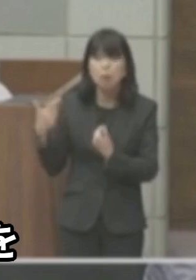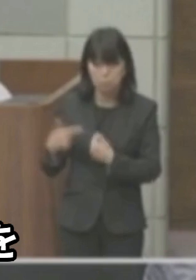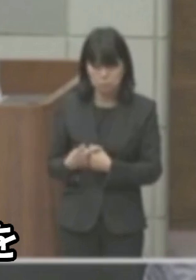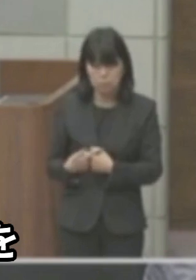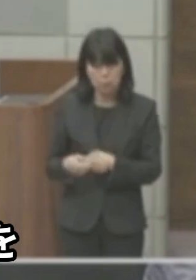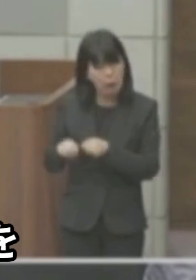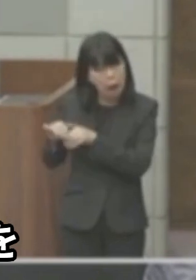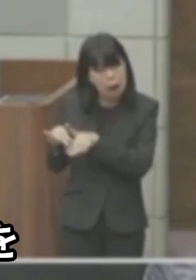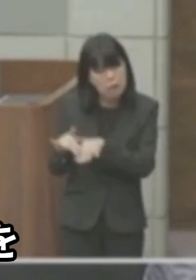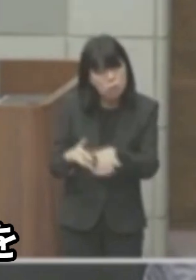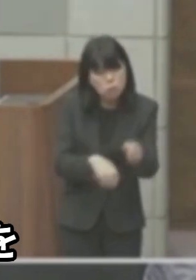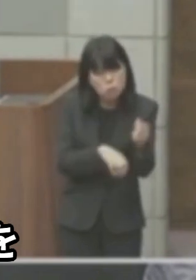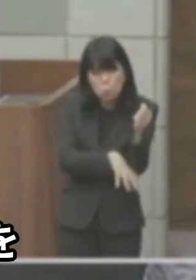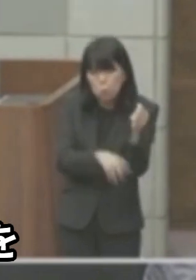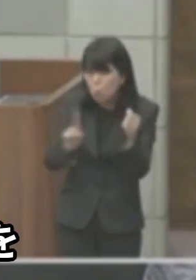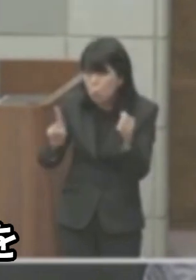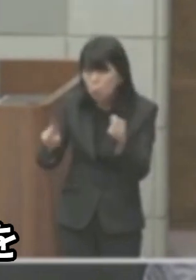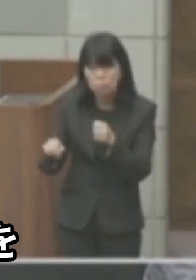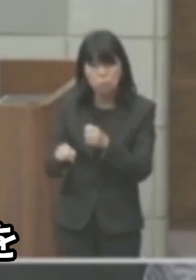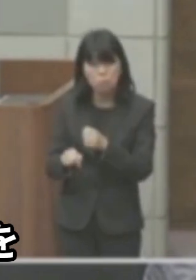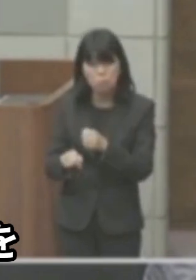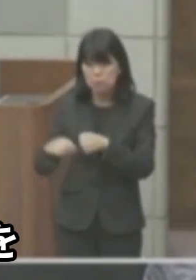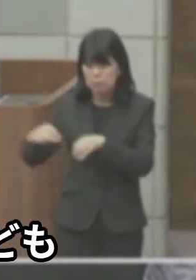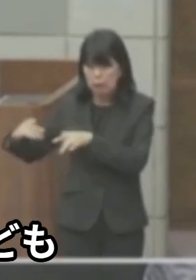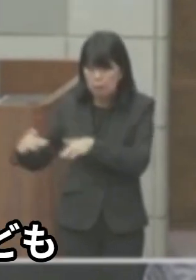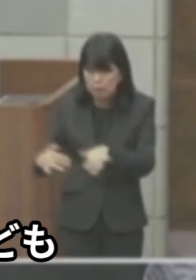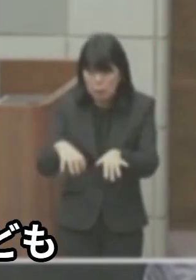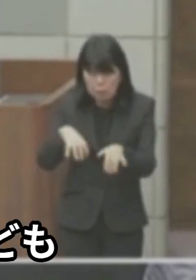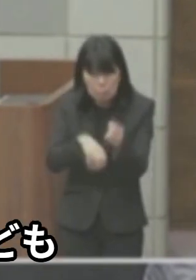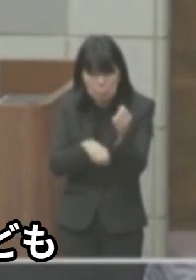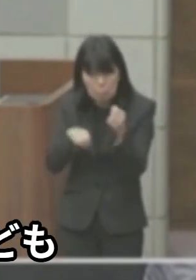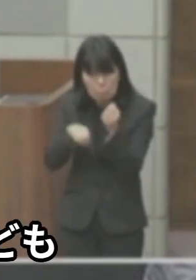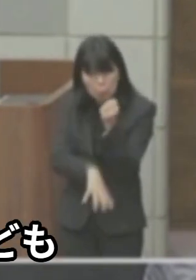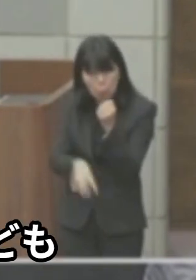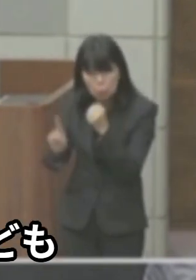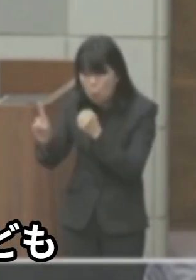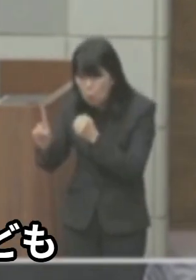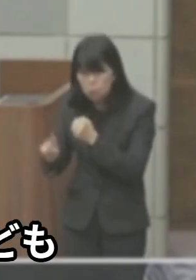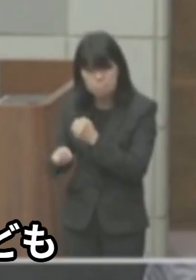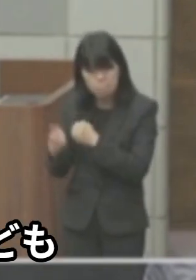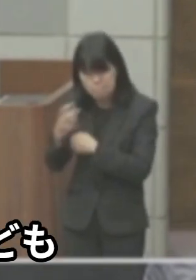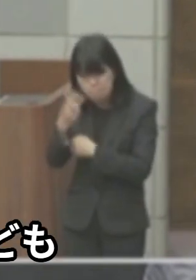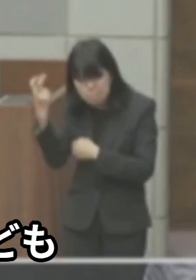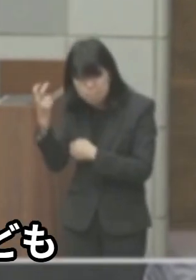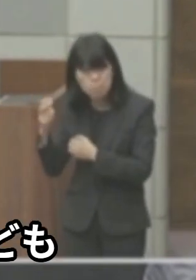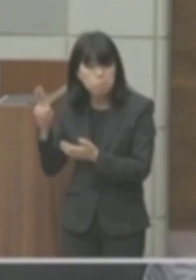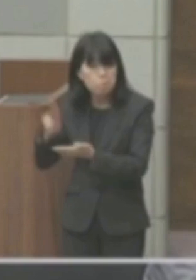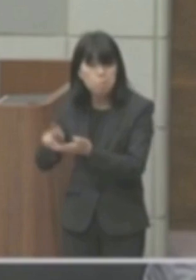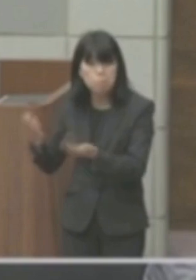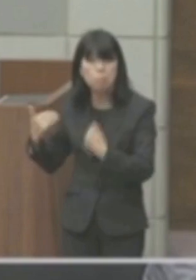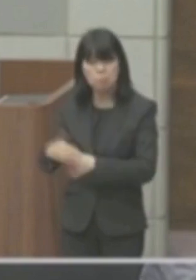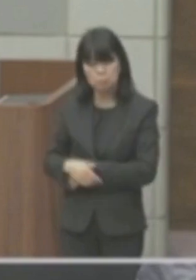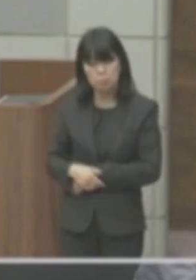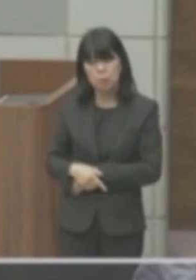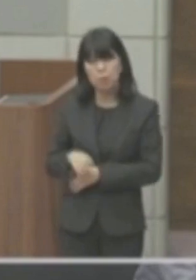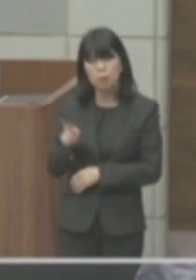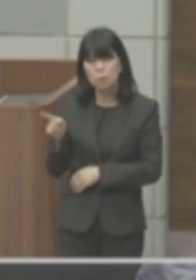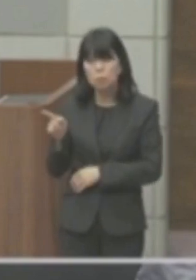のか流出源がどこなのかというところを特定することは必要だと思うんですけれども、これも